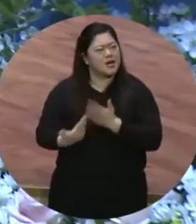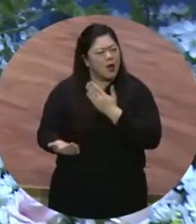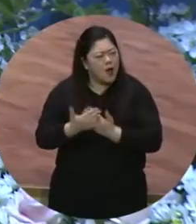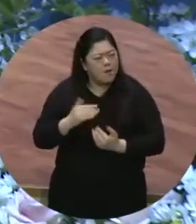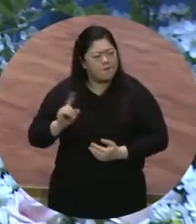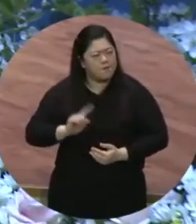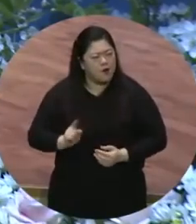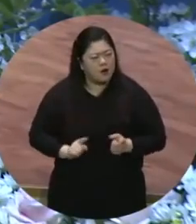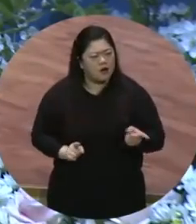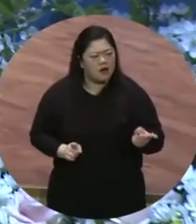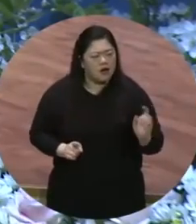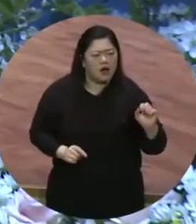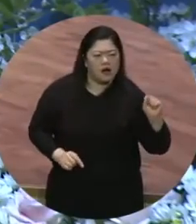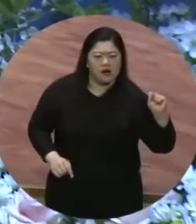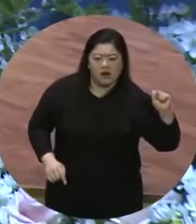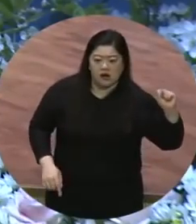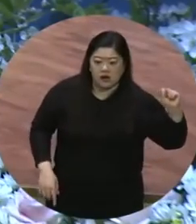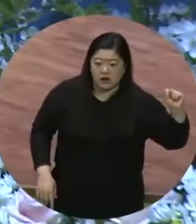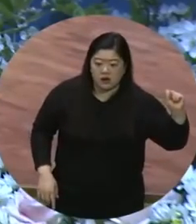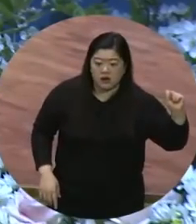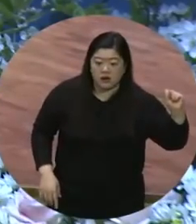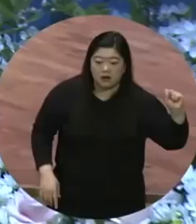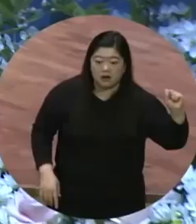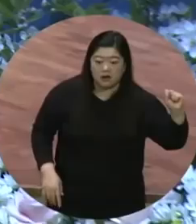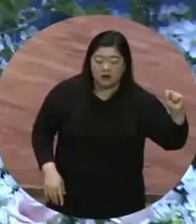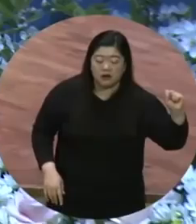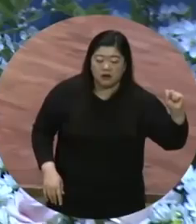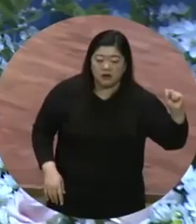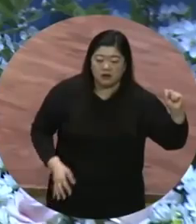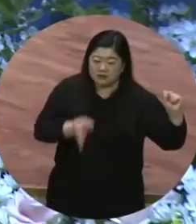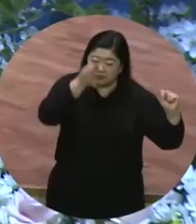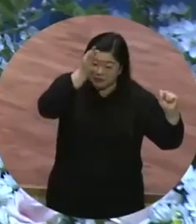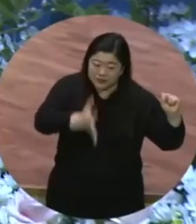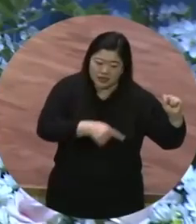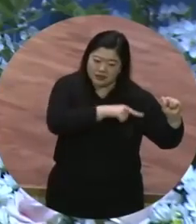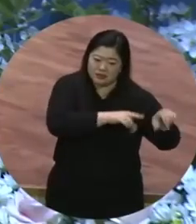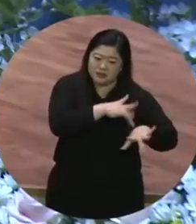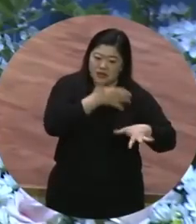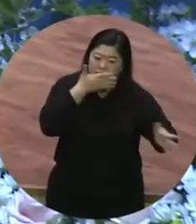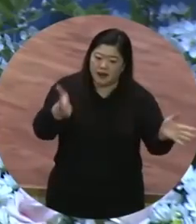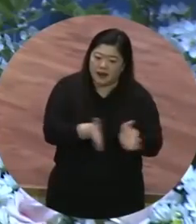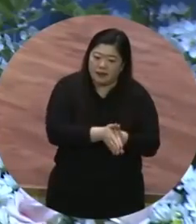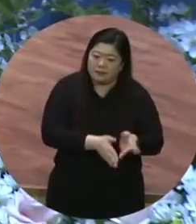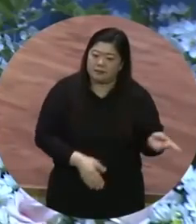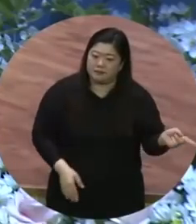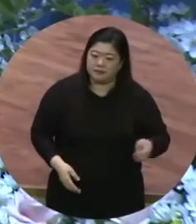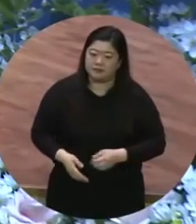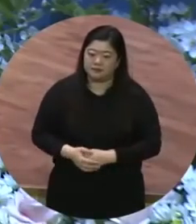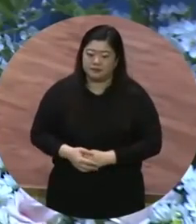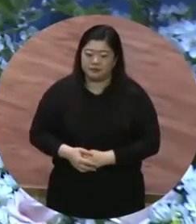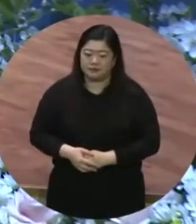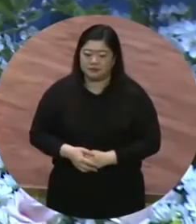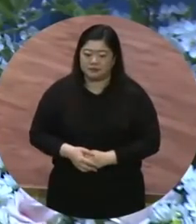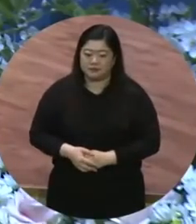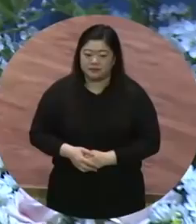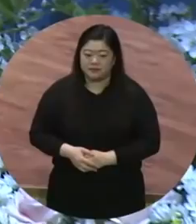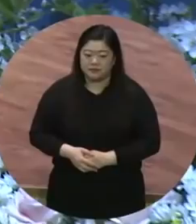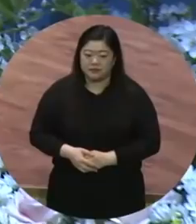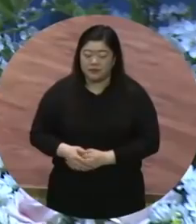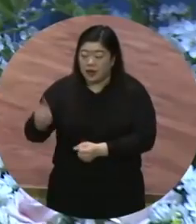그렇게 공격을 계속합니다. 예수 그리스도와 연합된 자라는 놀라운 정체성을